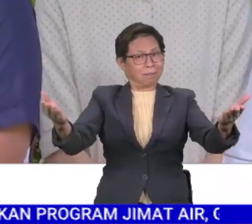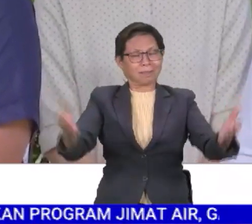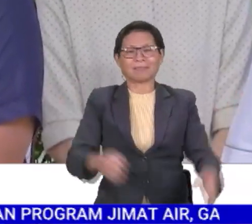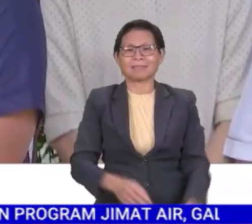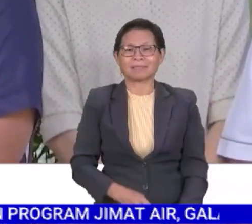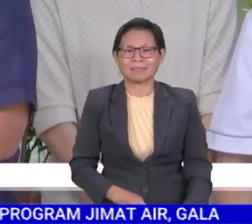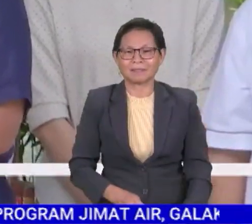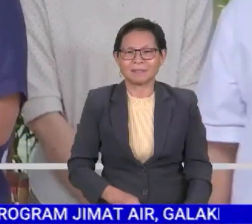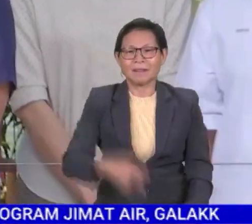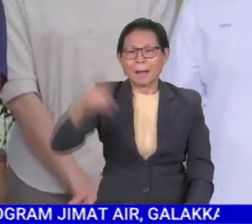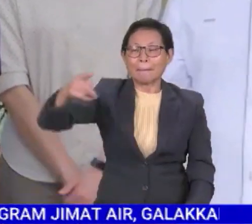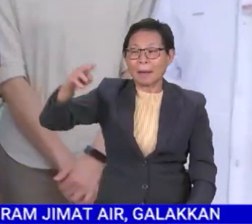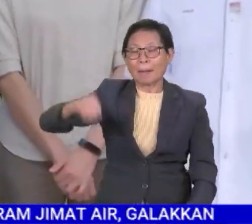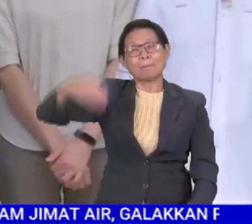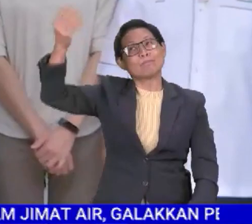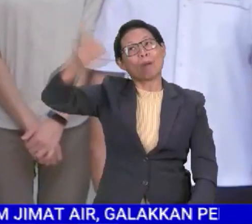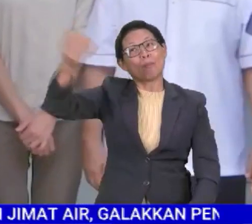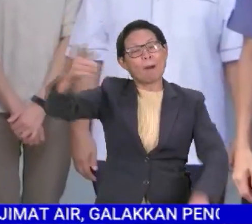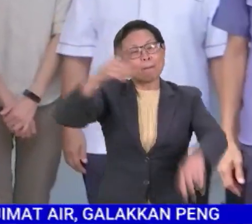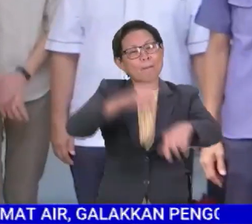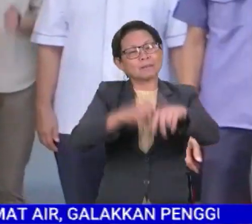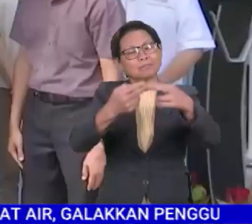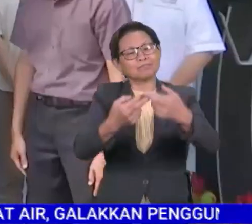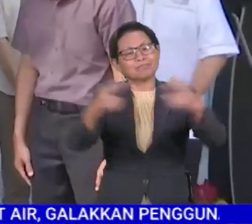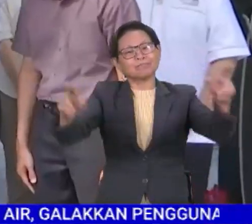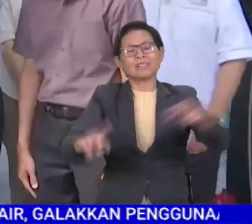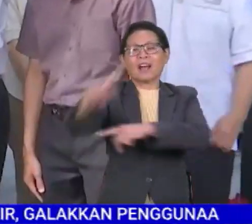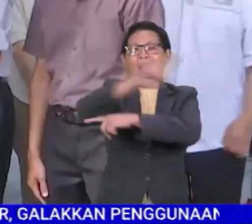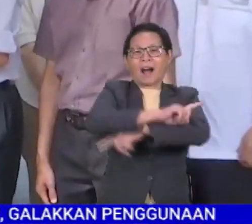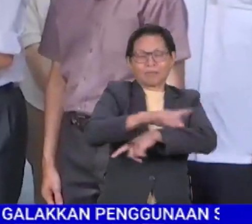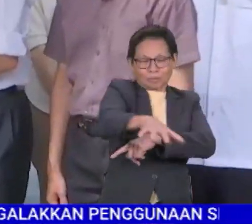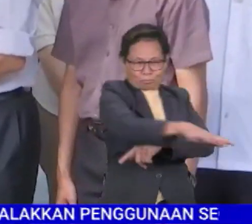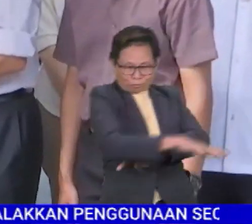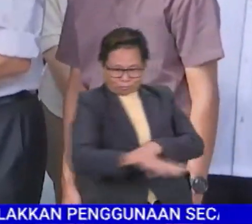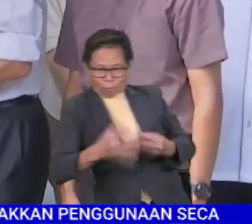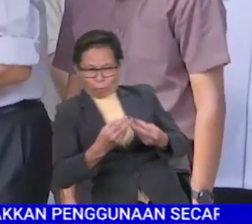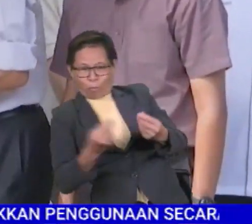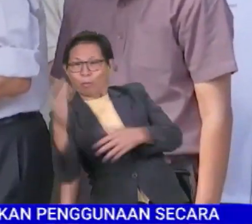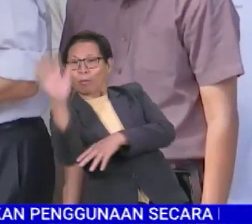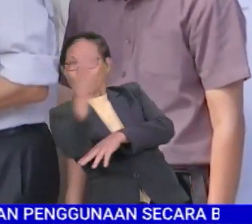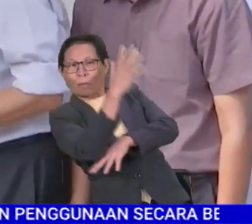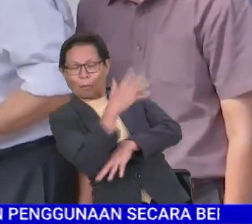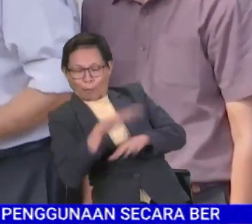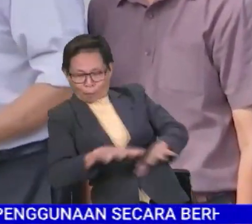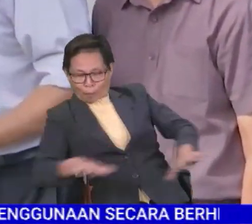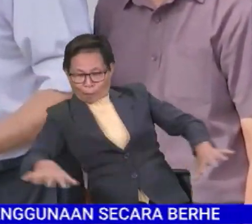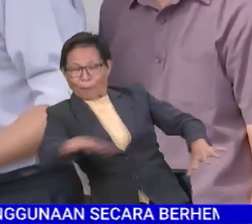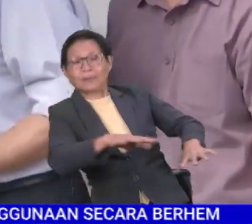Perdana Menteri berucap ketika merasmikan Hari Landscape Negara di Ipoh.